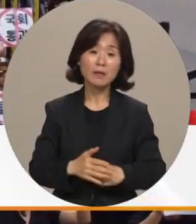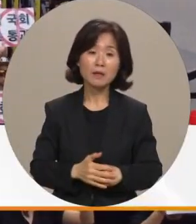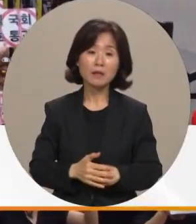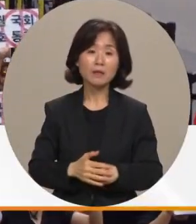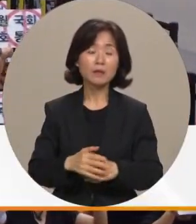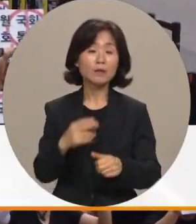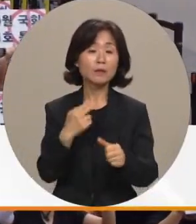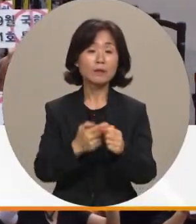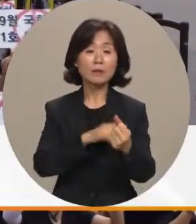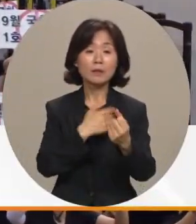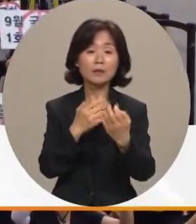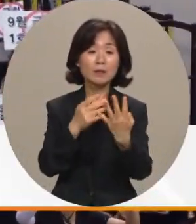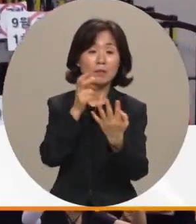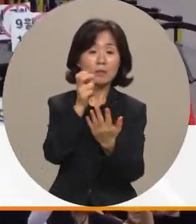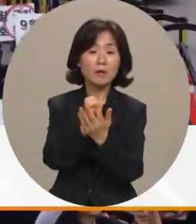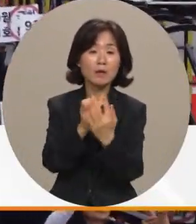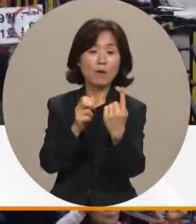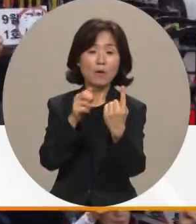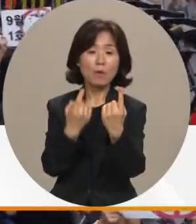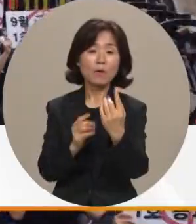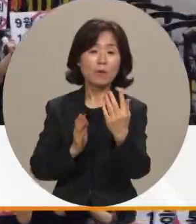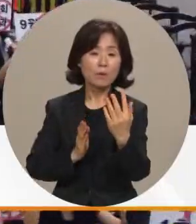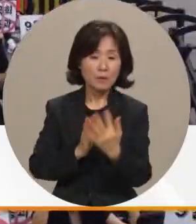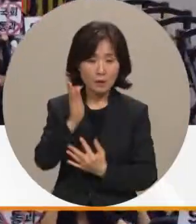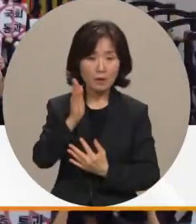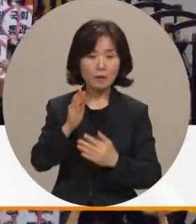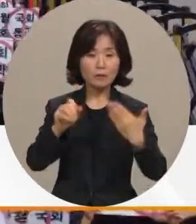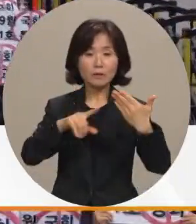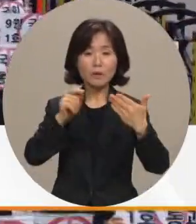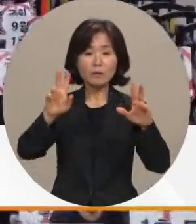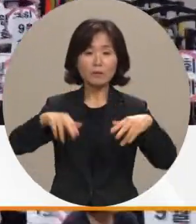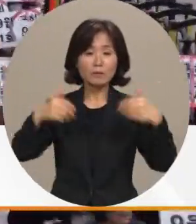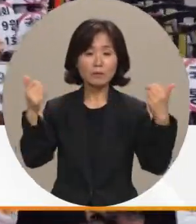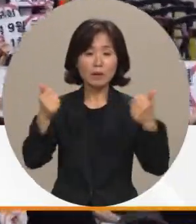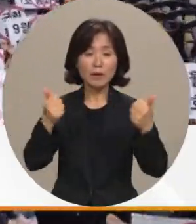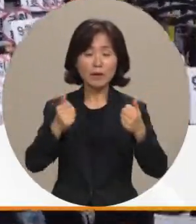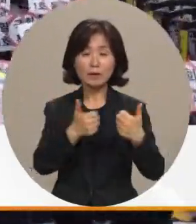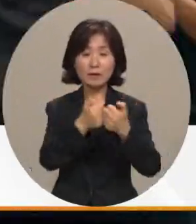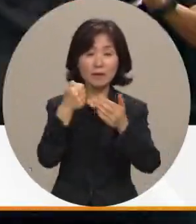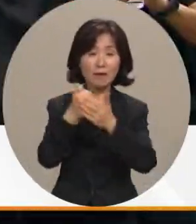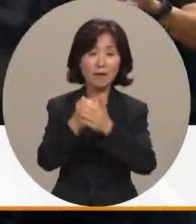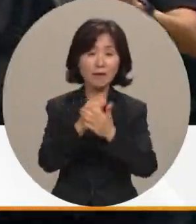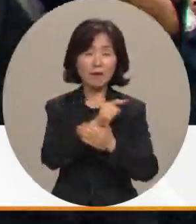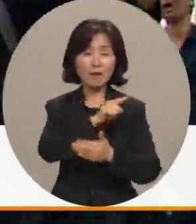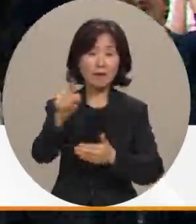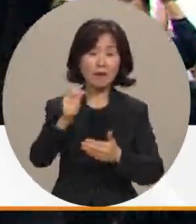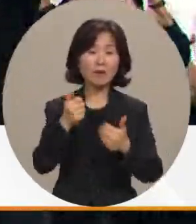건법 통과 월회 의결하라